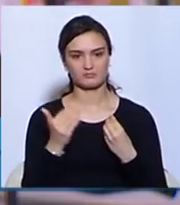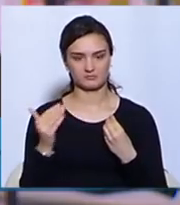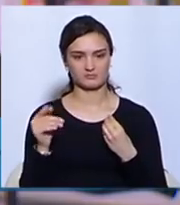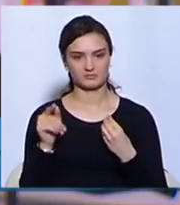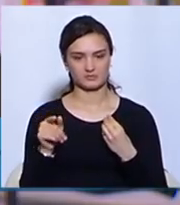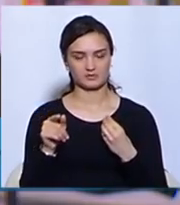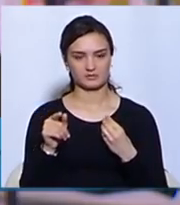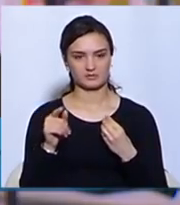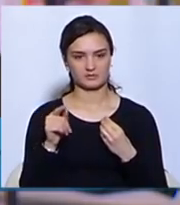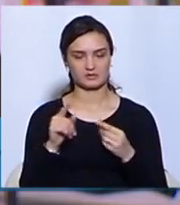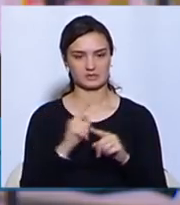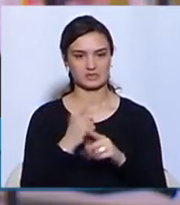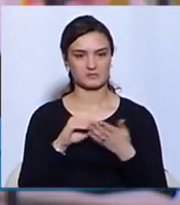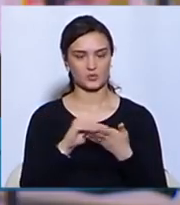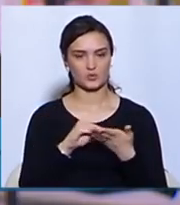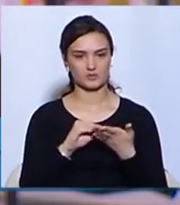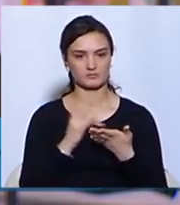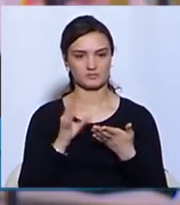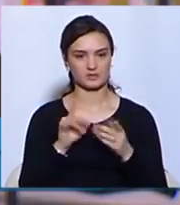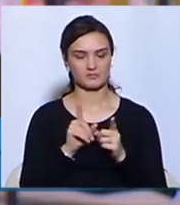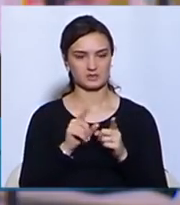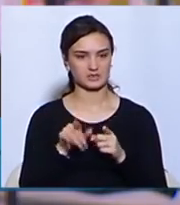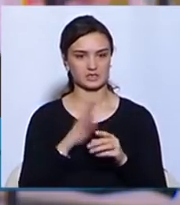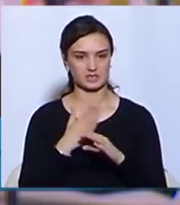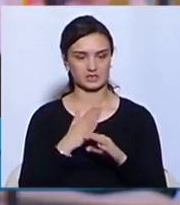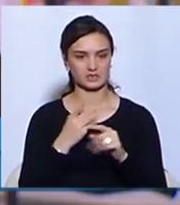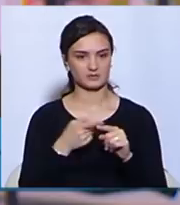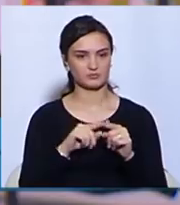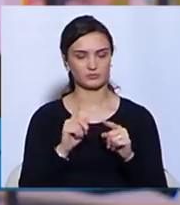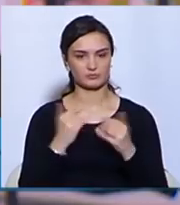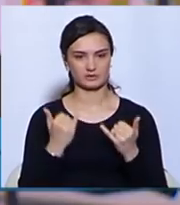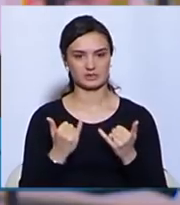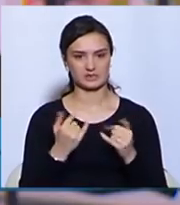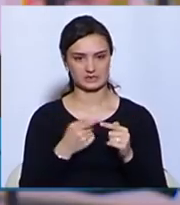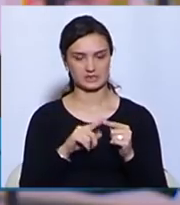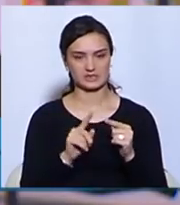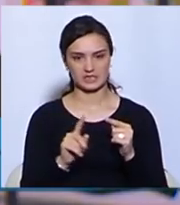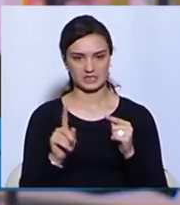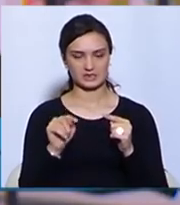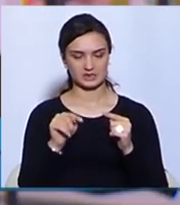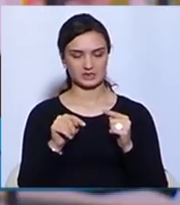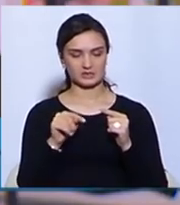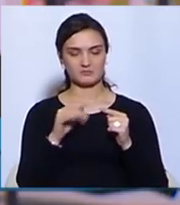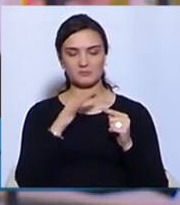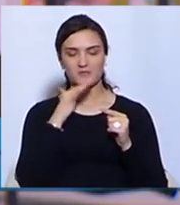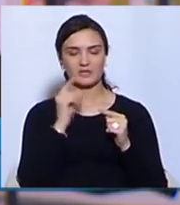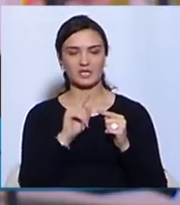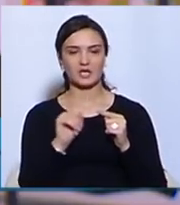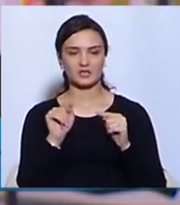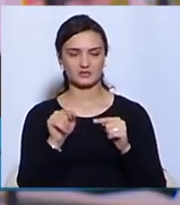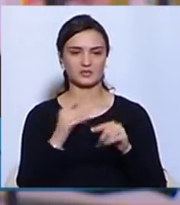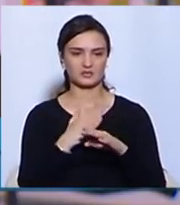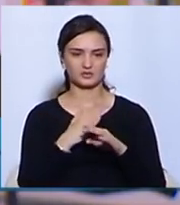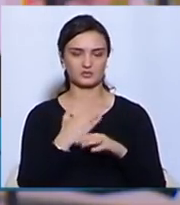გარკვეულ ანამნეს იმეორებს. თუმცა თვლაც მასაც არ არის საქმე, იმიტომ რომ დღეს ისეთი სტრესორების ხანაში ვცხოვრობ, იმდენი რამე